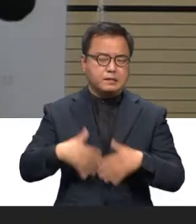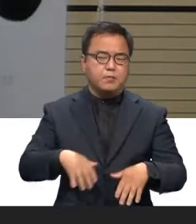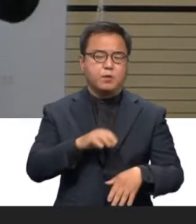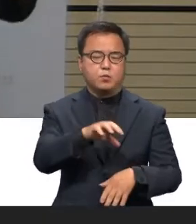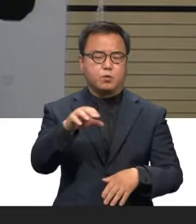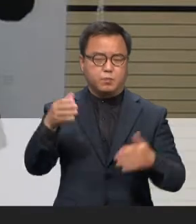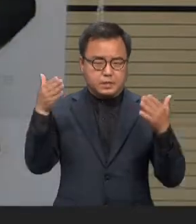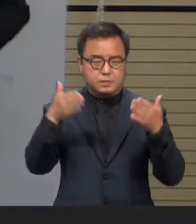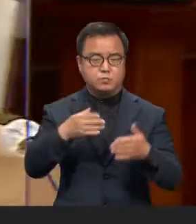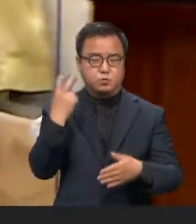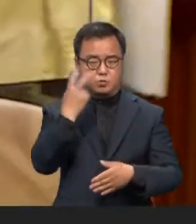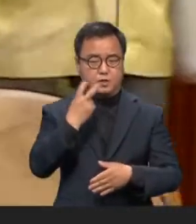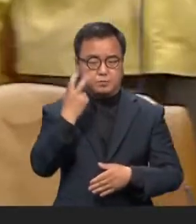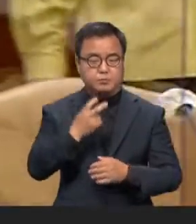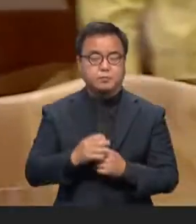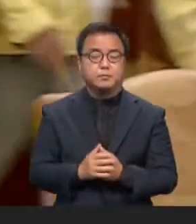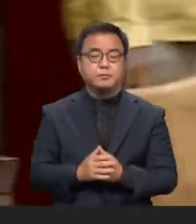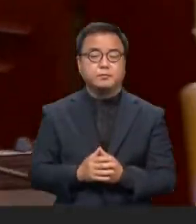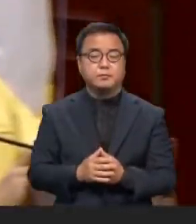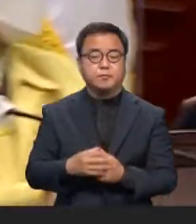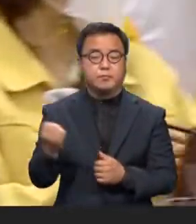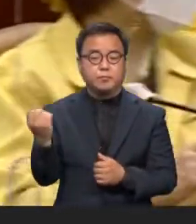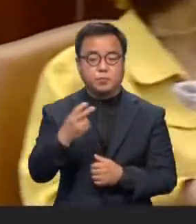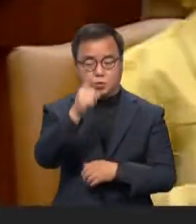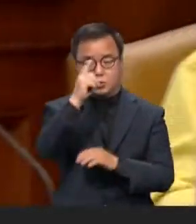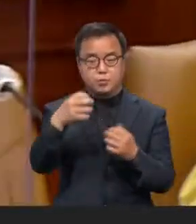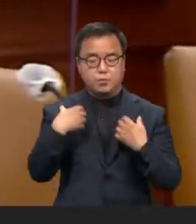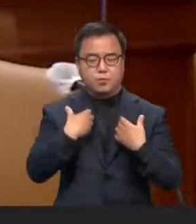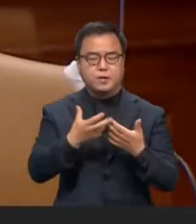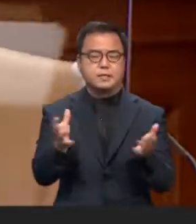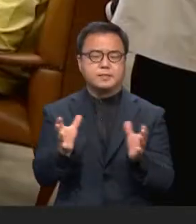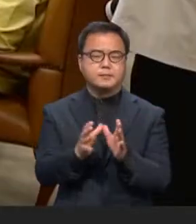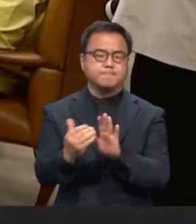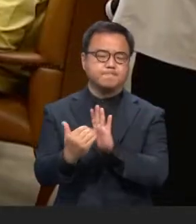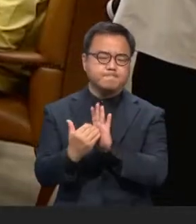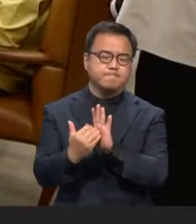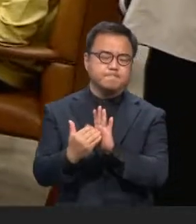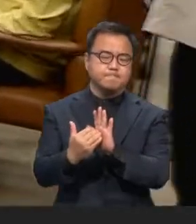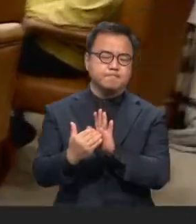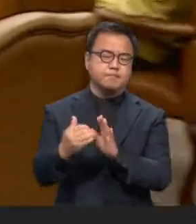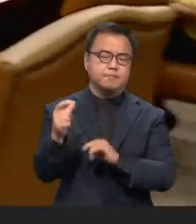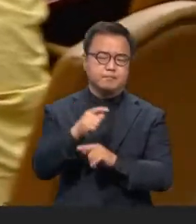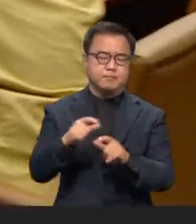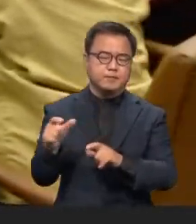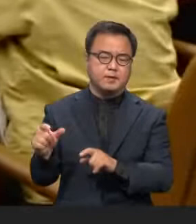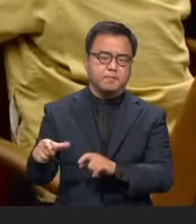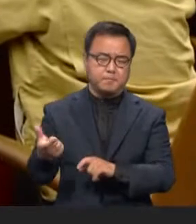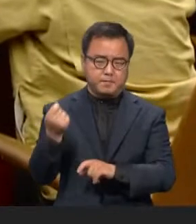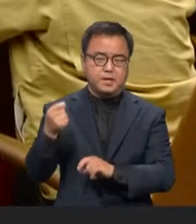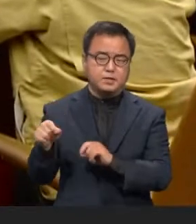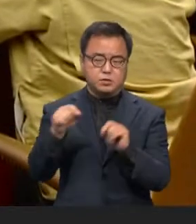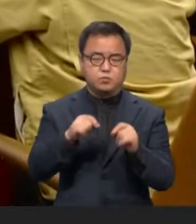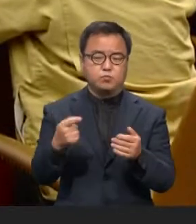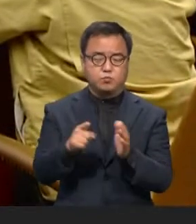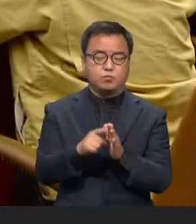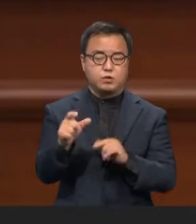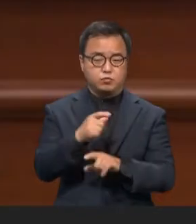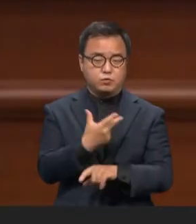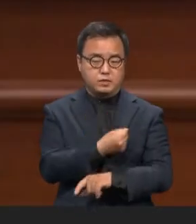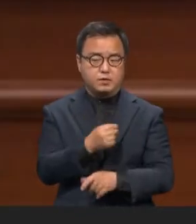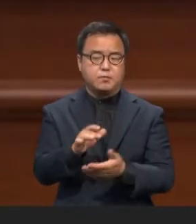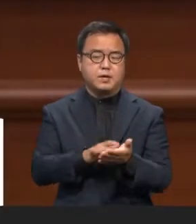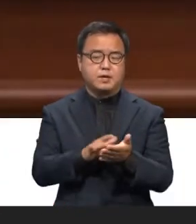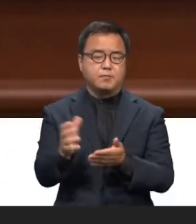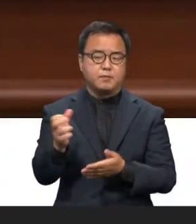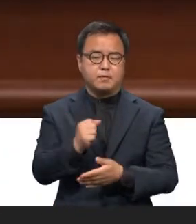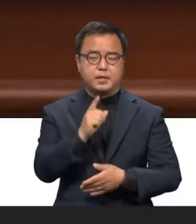하겠습니다 정부는 또 집단 면역 형성을 앞당기기 위한 추가 백신 확보 사실 노 발표했습니다 콩